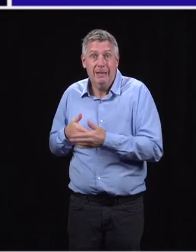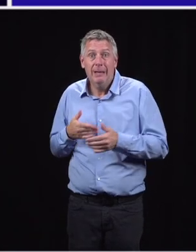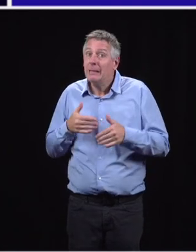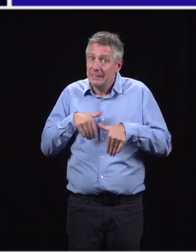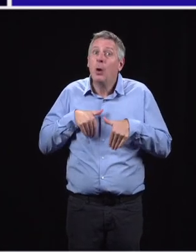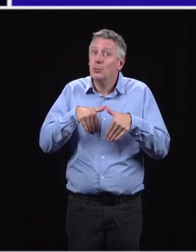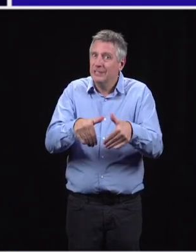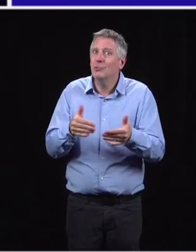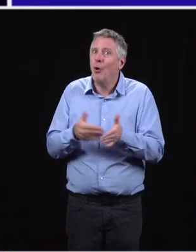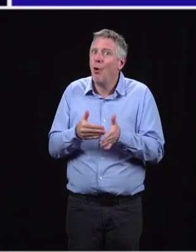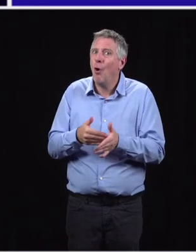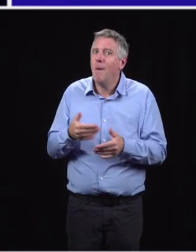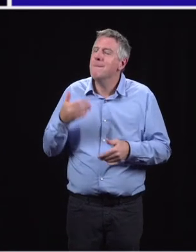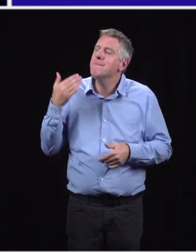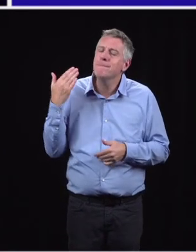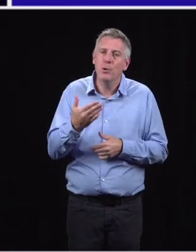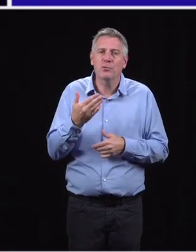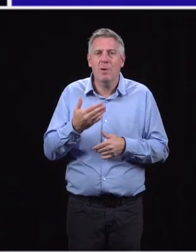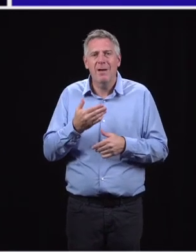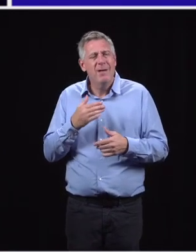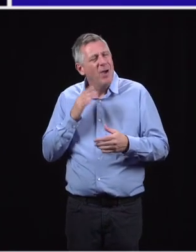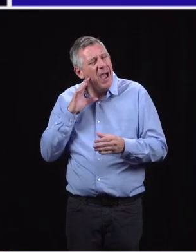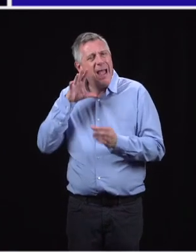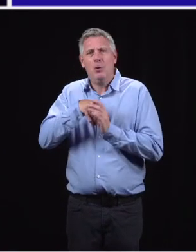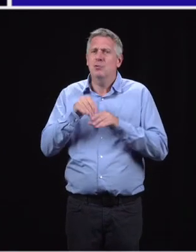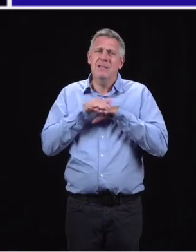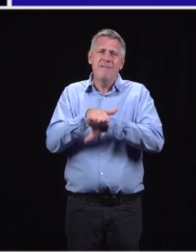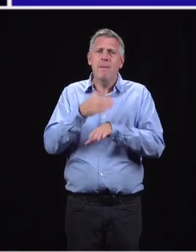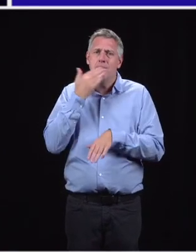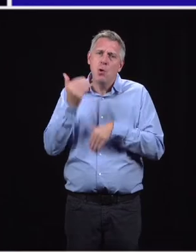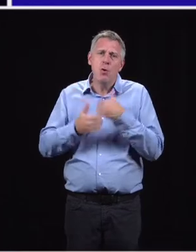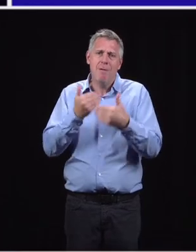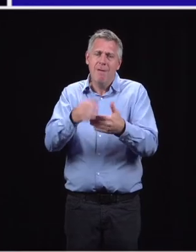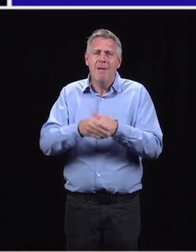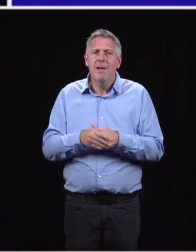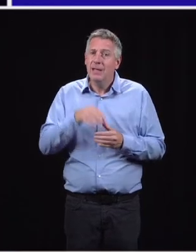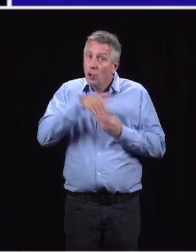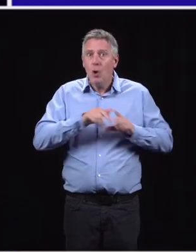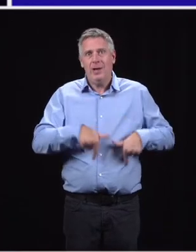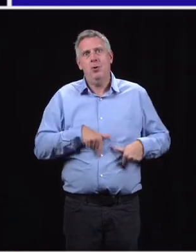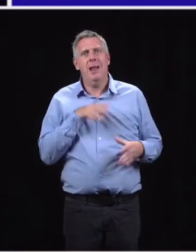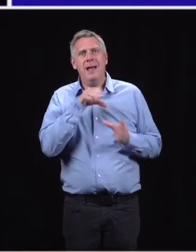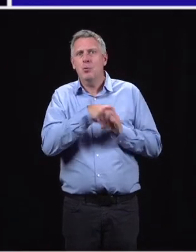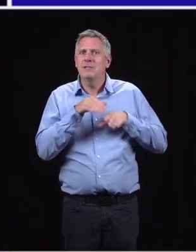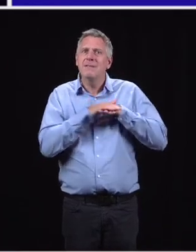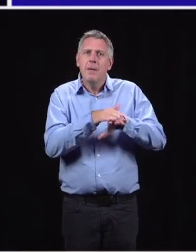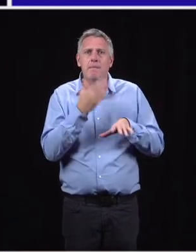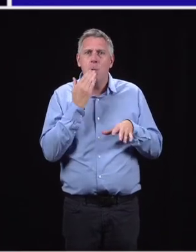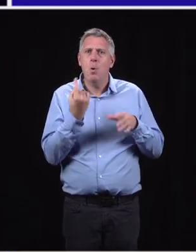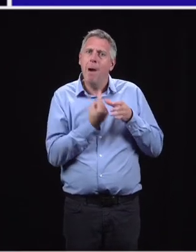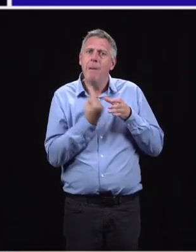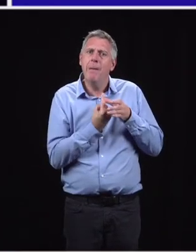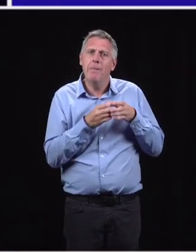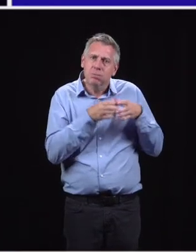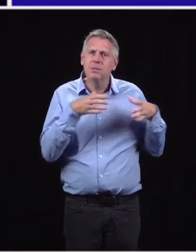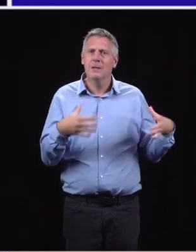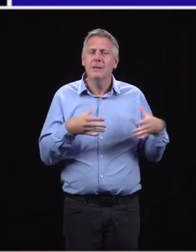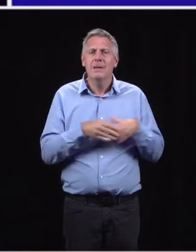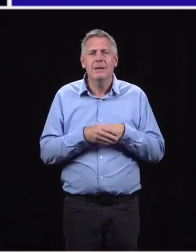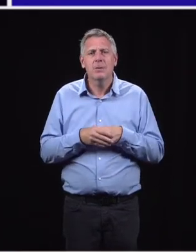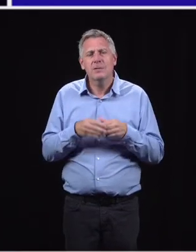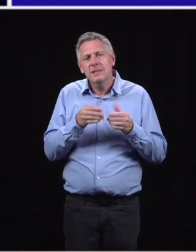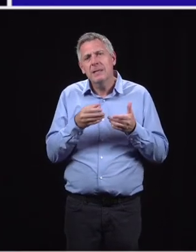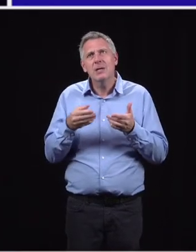il y avait un besoin d'être plus inclusif dans la société mais à l'école déjà et puis dans le monde du jeu vidéo c'est un peu